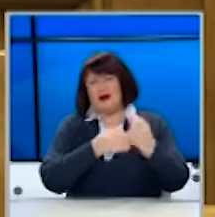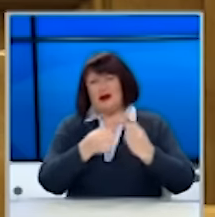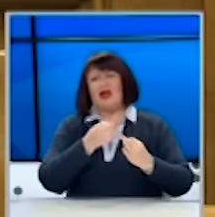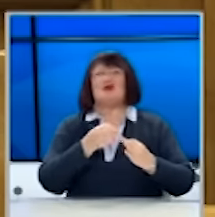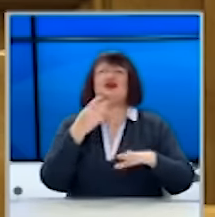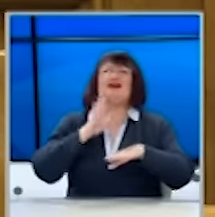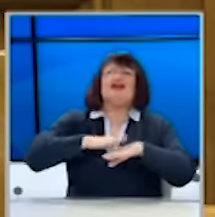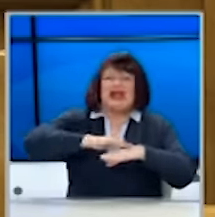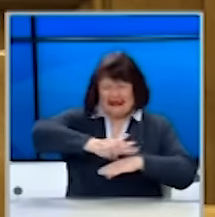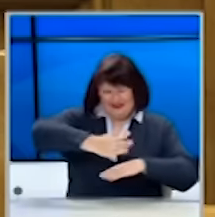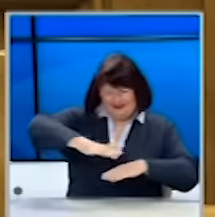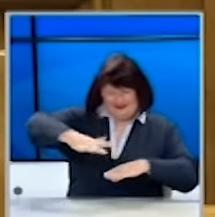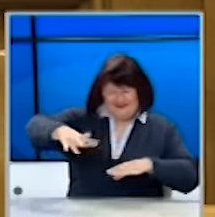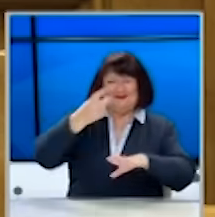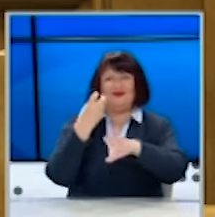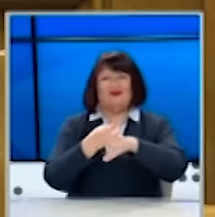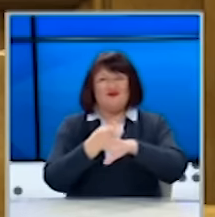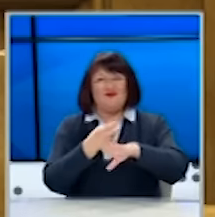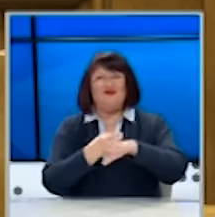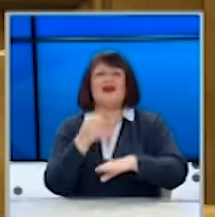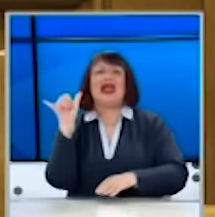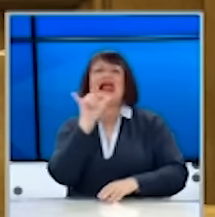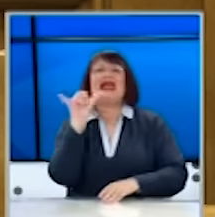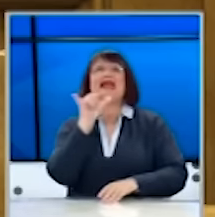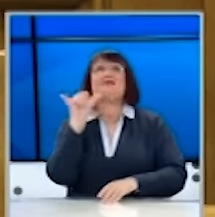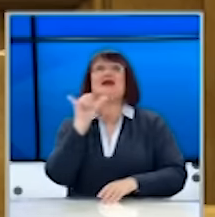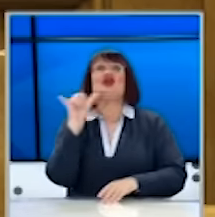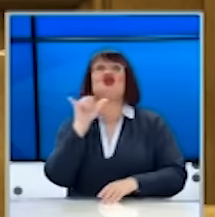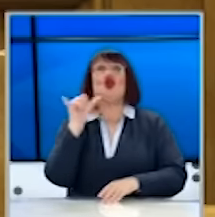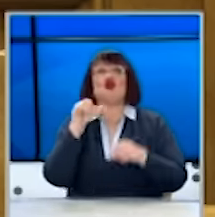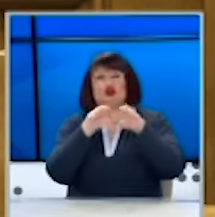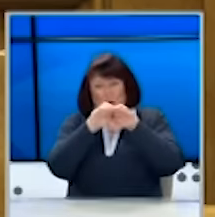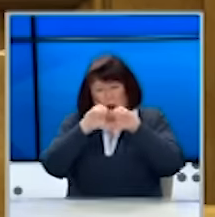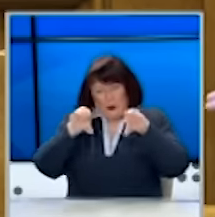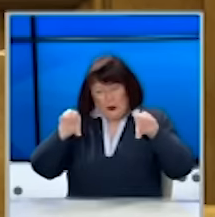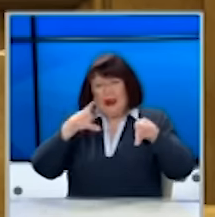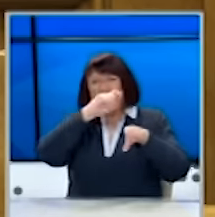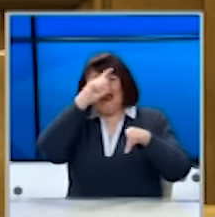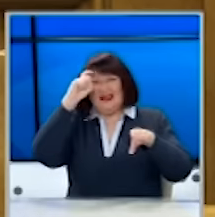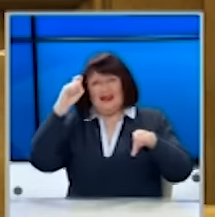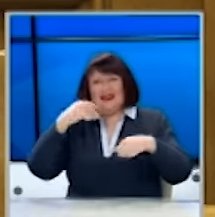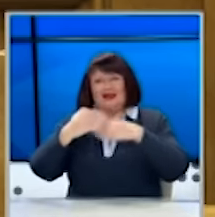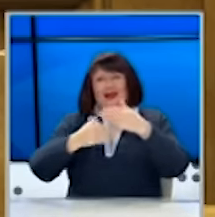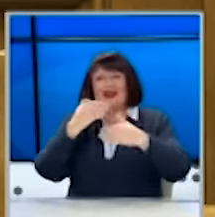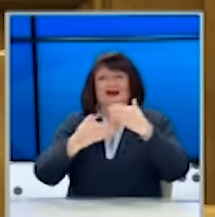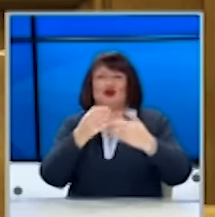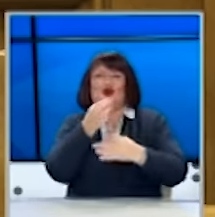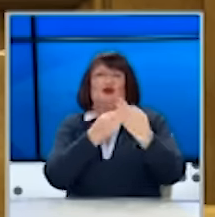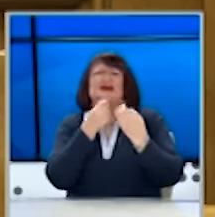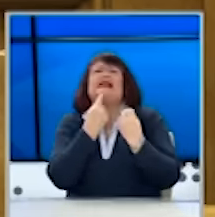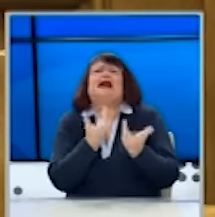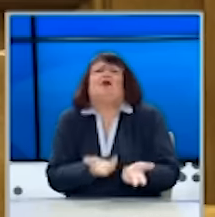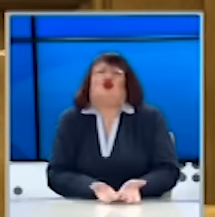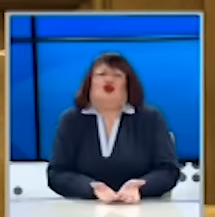του εδάφους, για τον ημιτό που είναι σαν μπακλαβάς και άλλα τέτοια αμίμητα. Τι να πείτε